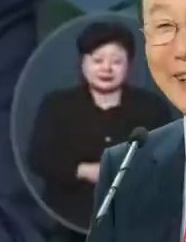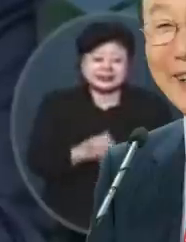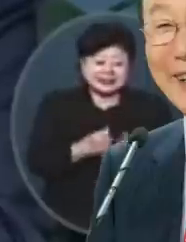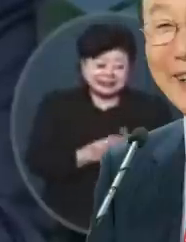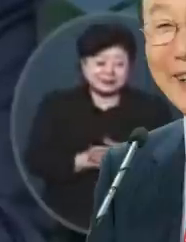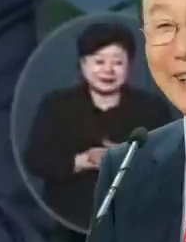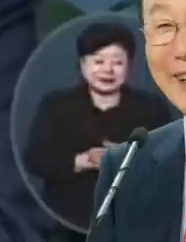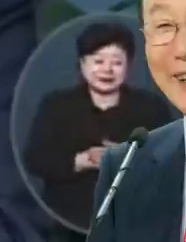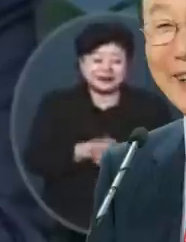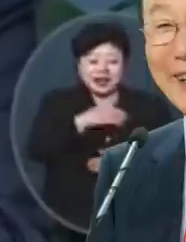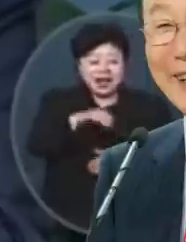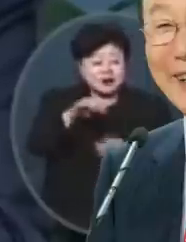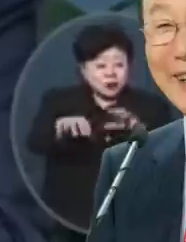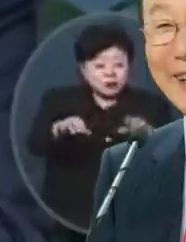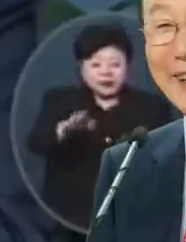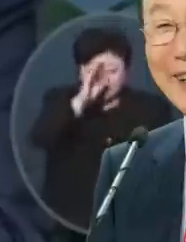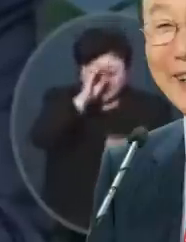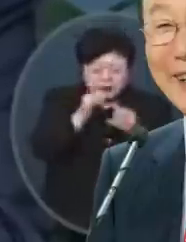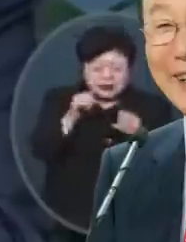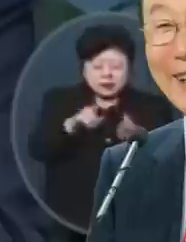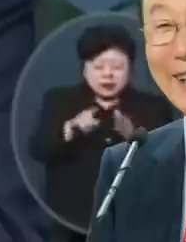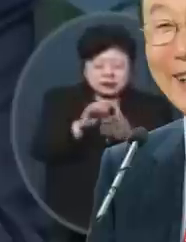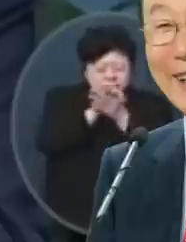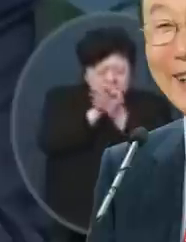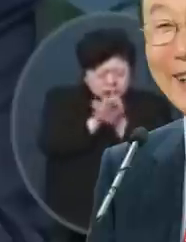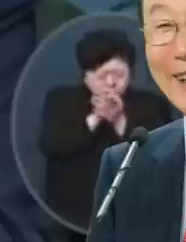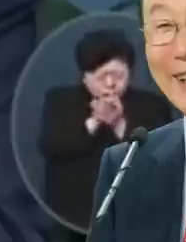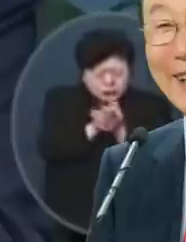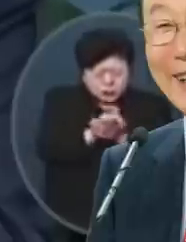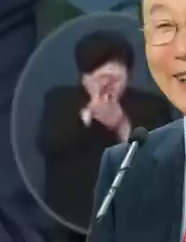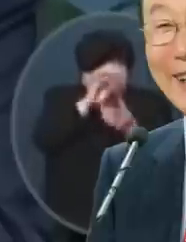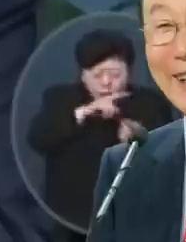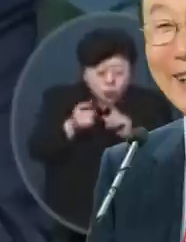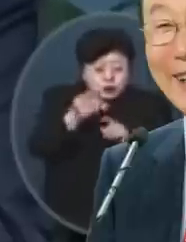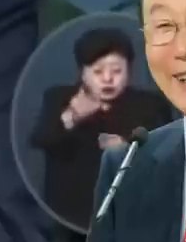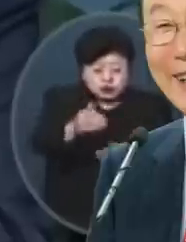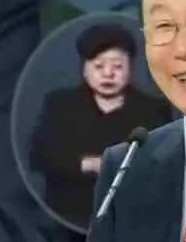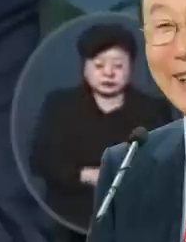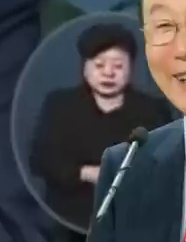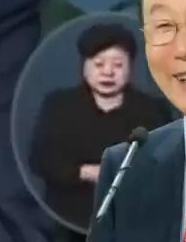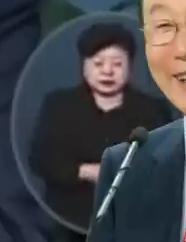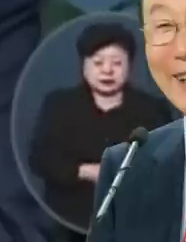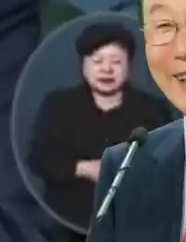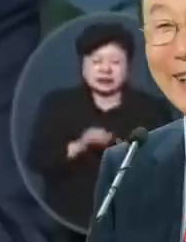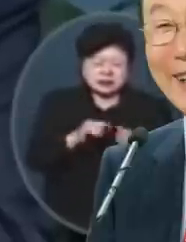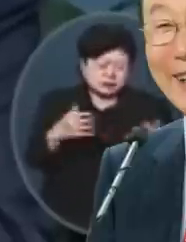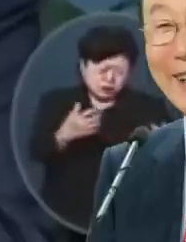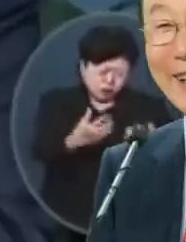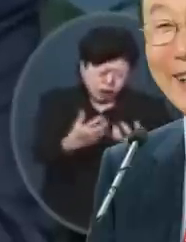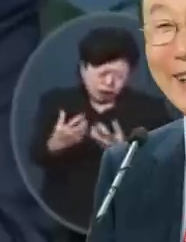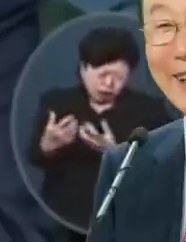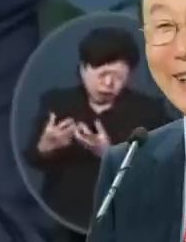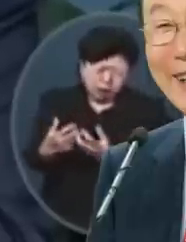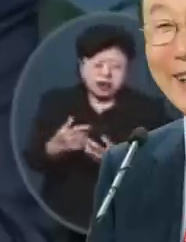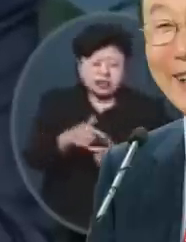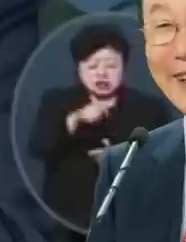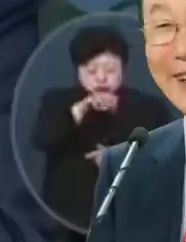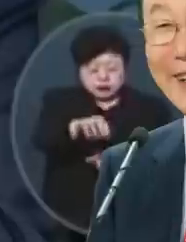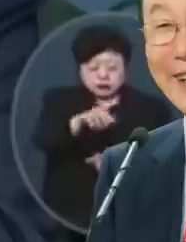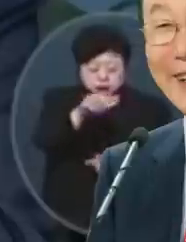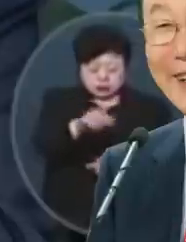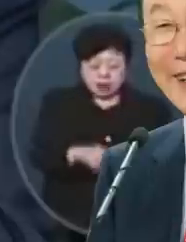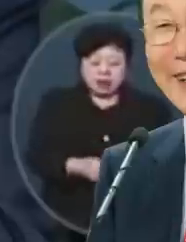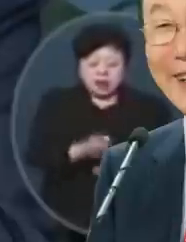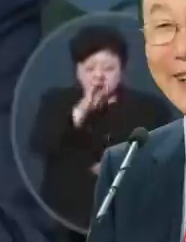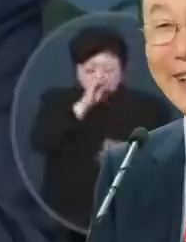그러므로 가는 곳마다 병자 위에서 기도를 해주고 고쳐주셨으니까 인산인해로 예수님이 계시다면